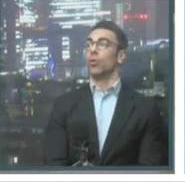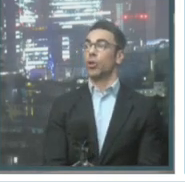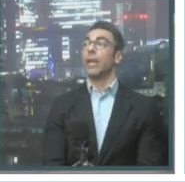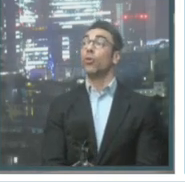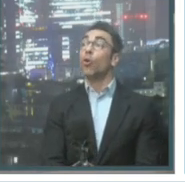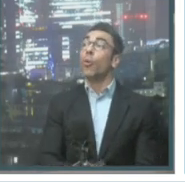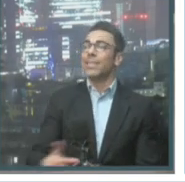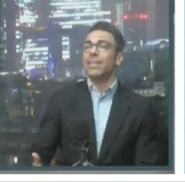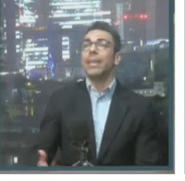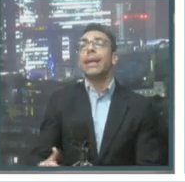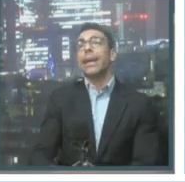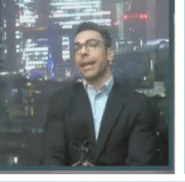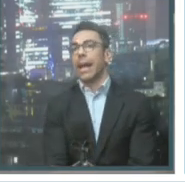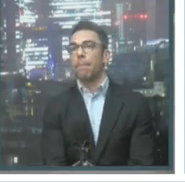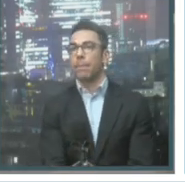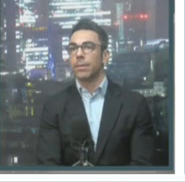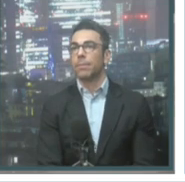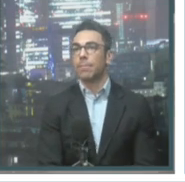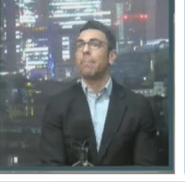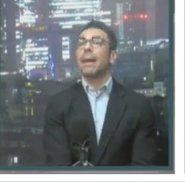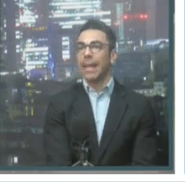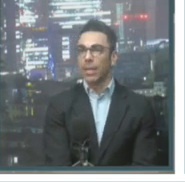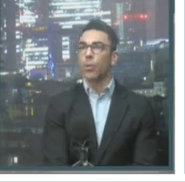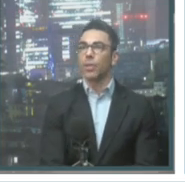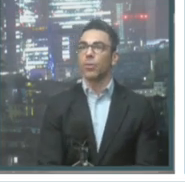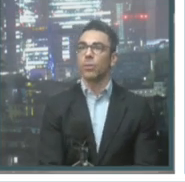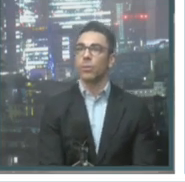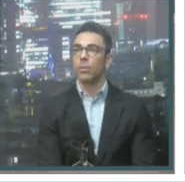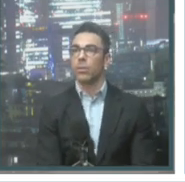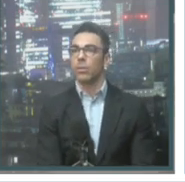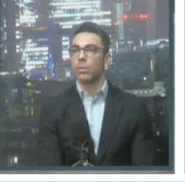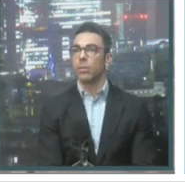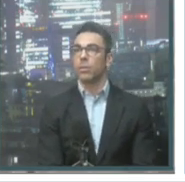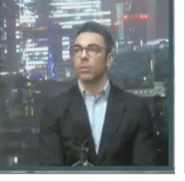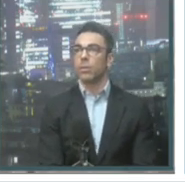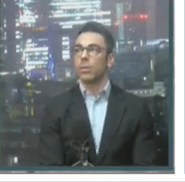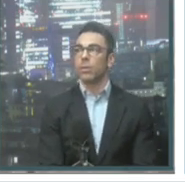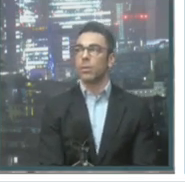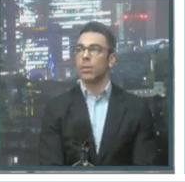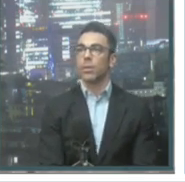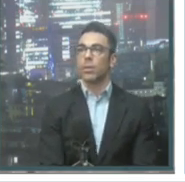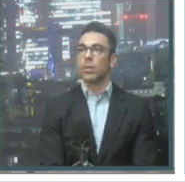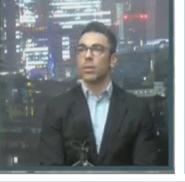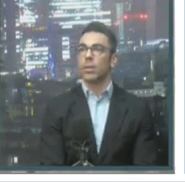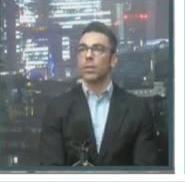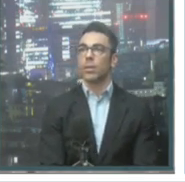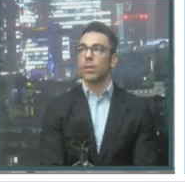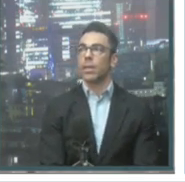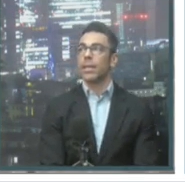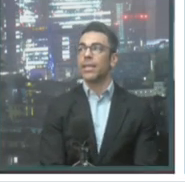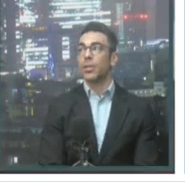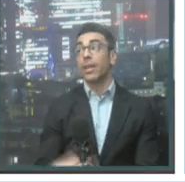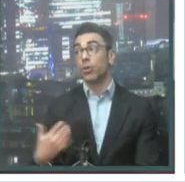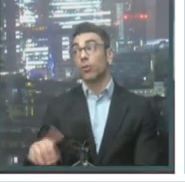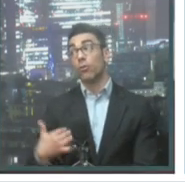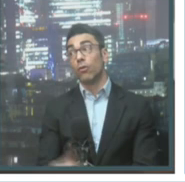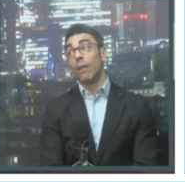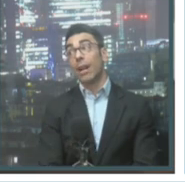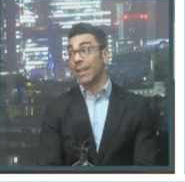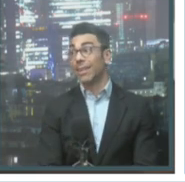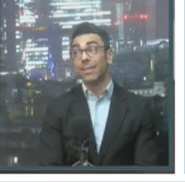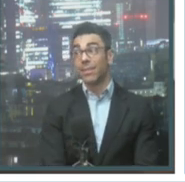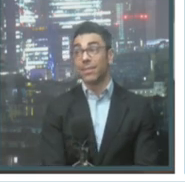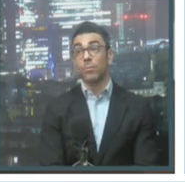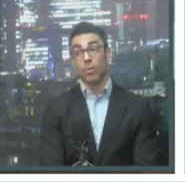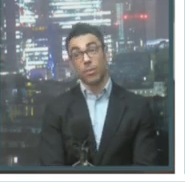ho scelto come stile il rap per parlare di questo ha ottenuto invece io ci hanno dovuto